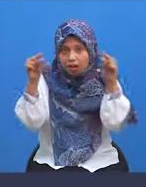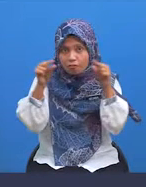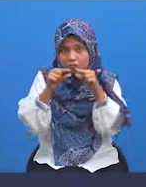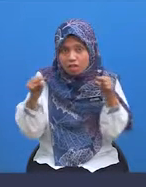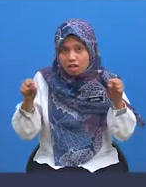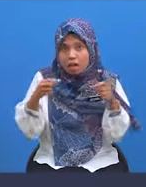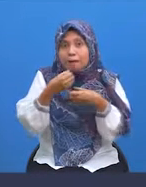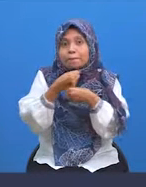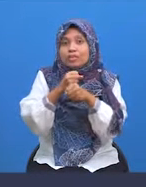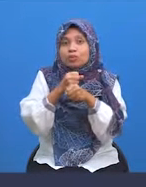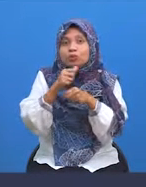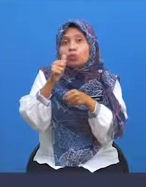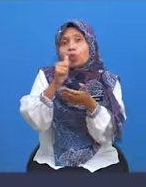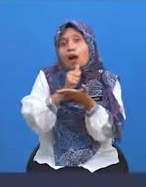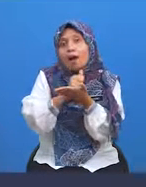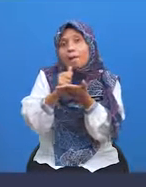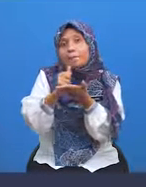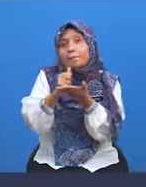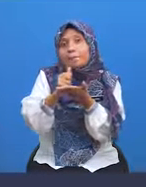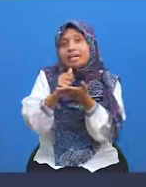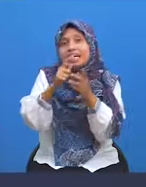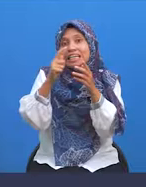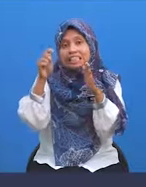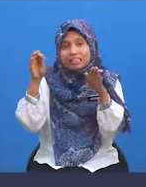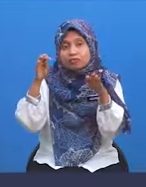bagi sin, cos dan tangent.